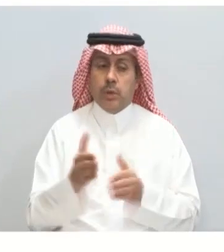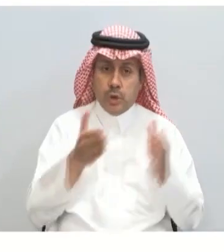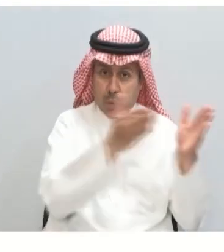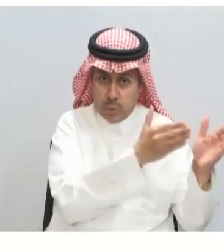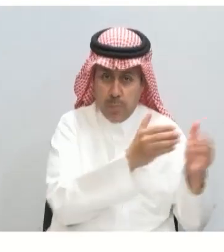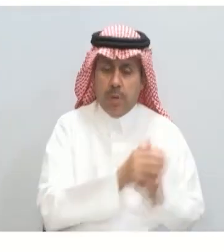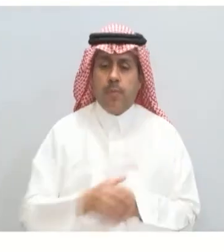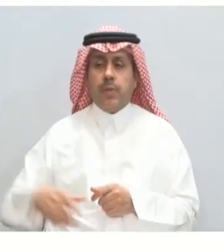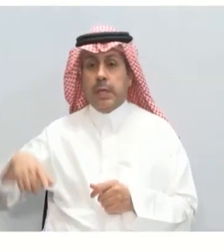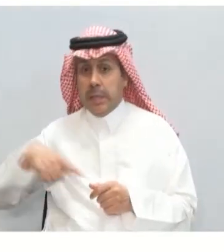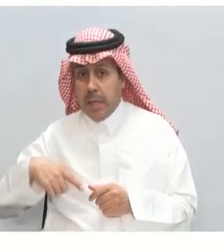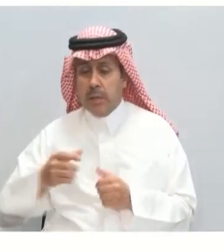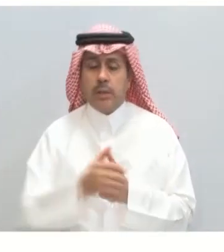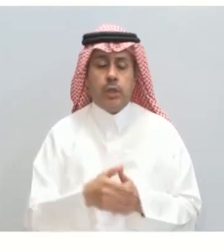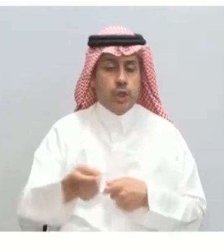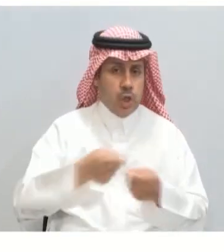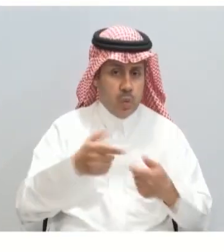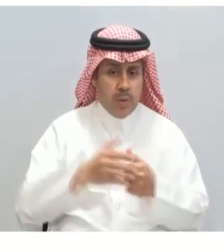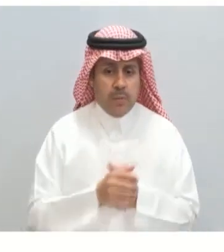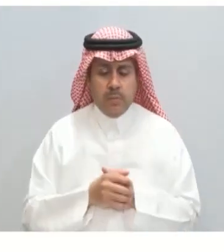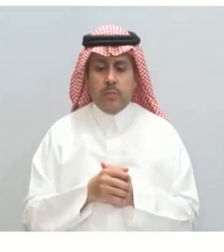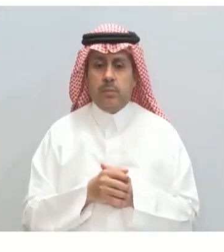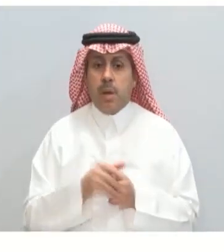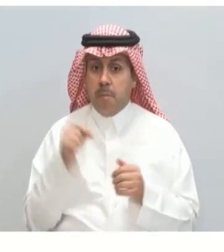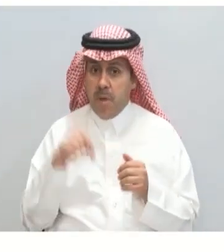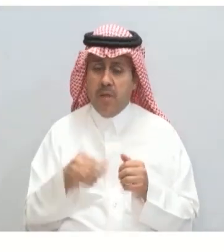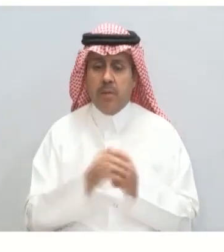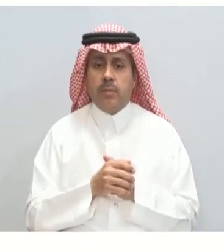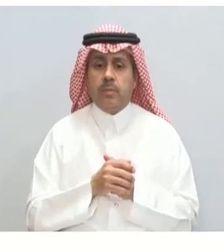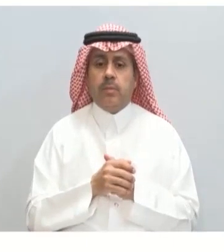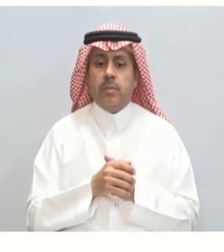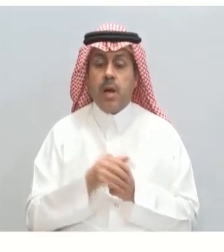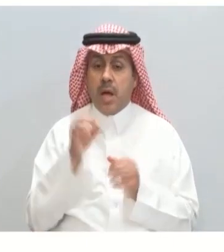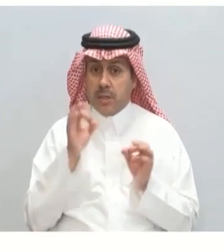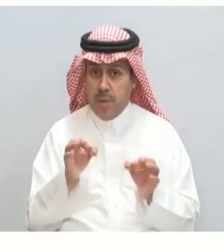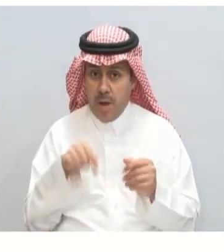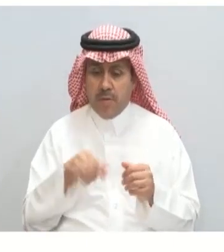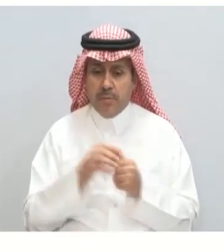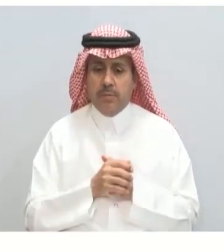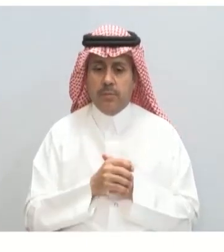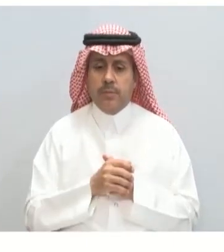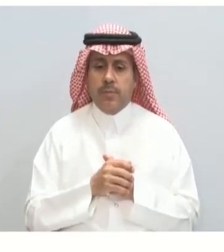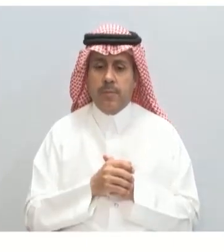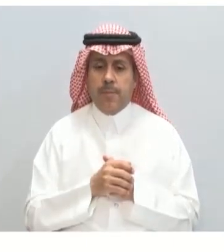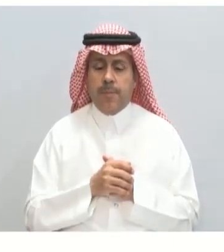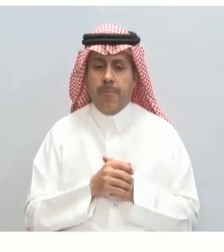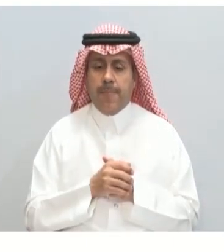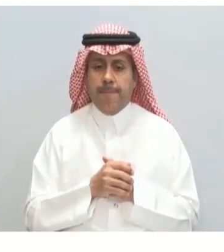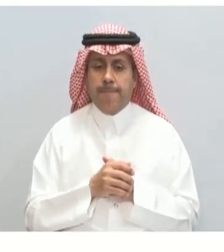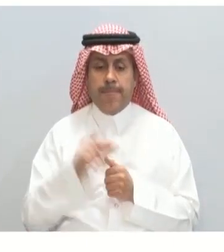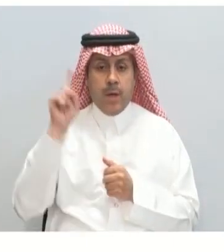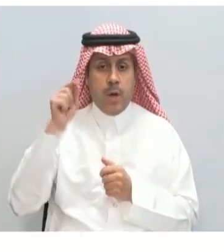اياها من قبل اداره التسويق بهذا اصبح لدينا